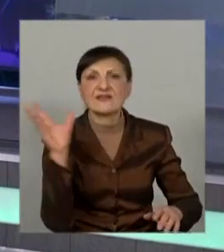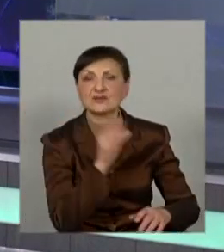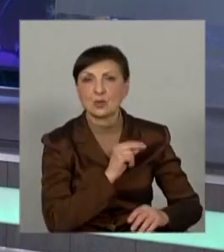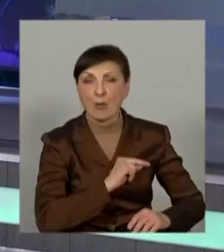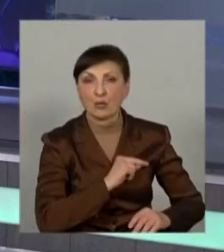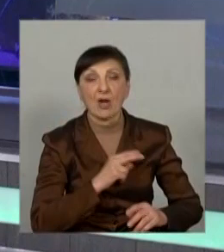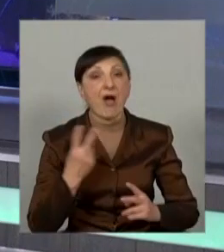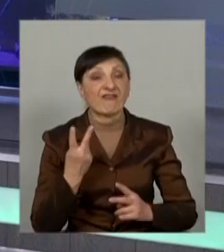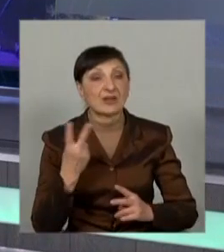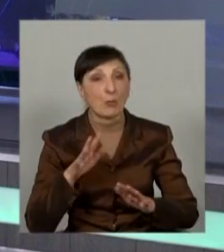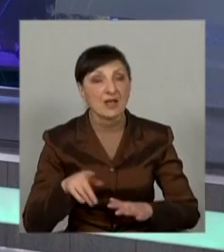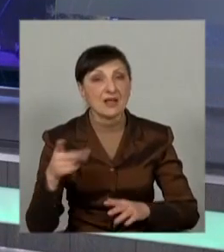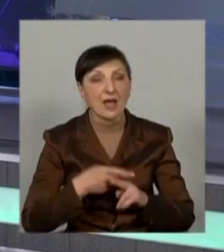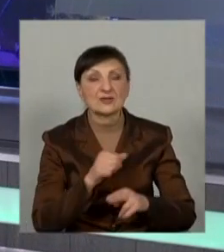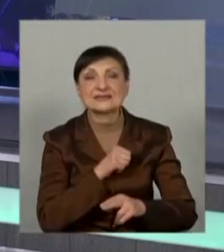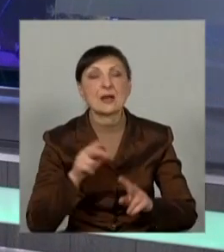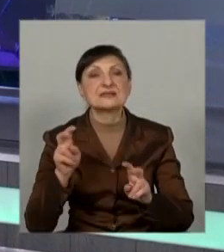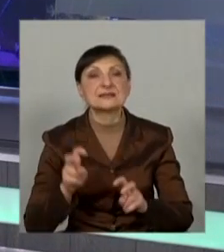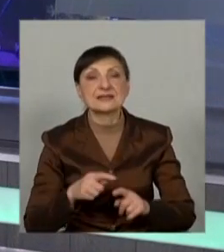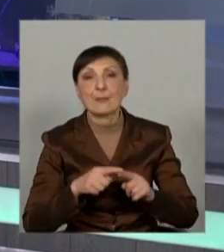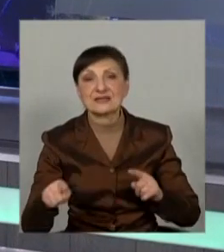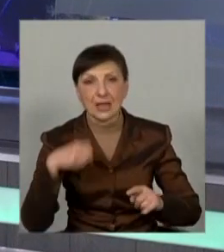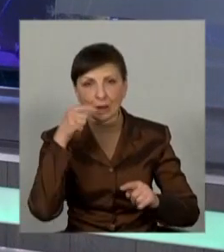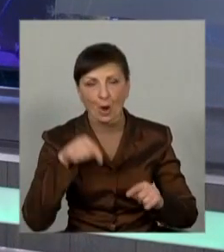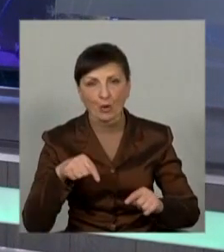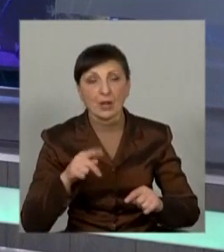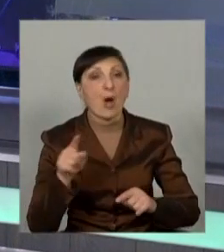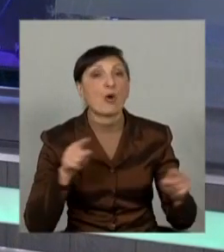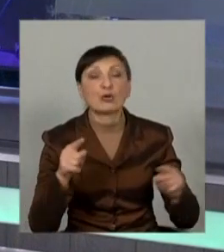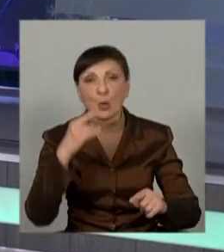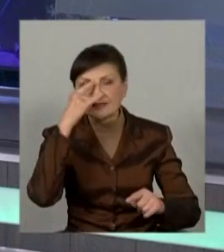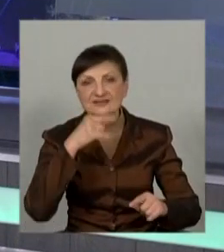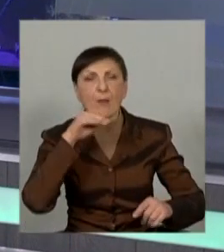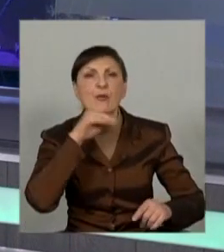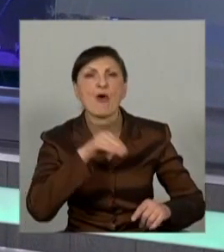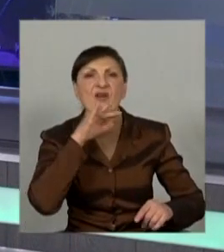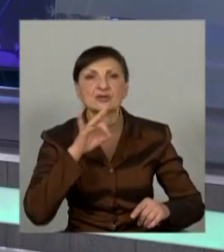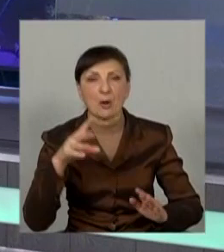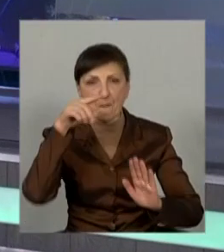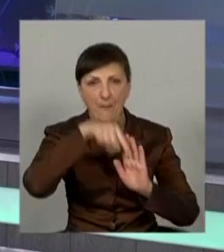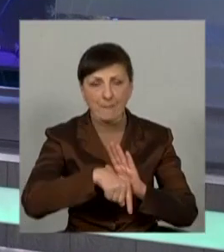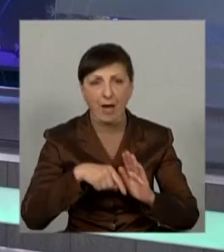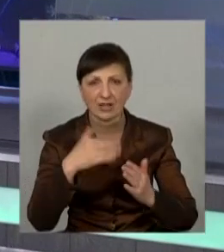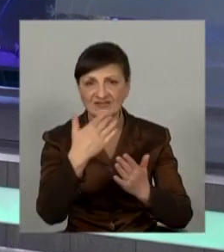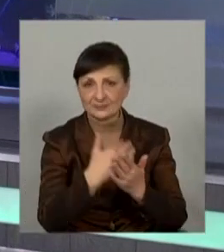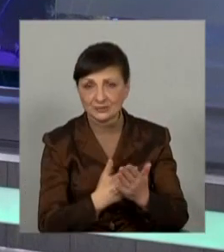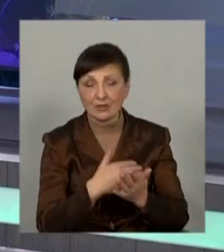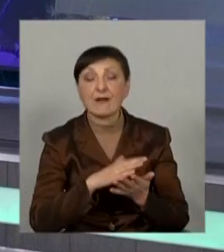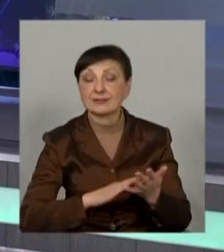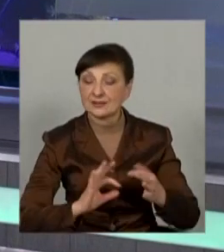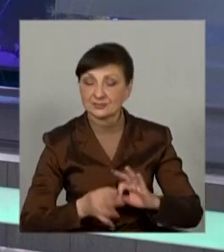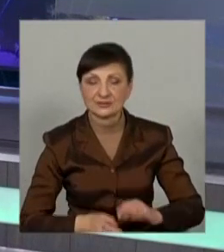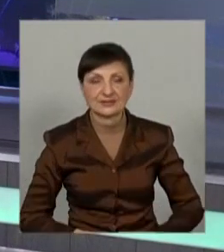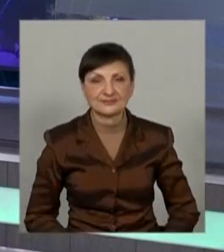а во втором – самые цитируемые за последний год. Кто из отечественных профессоров попал в успешный список, знает Салтанат